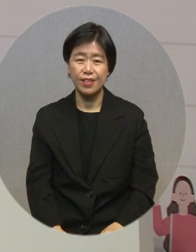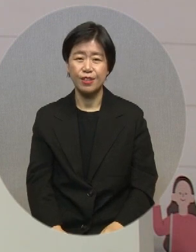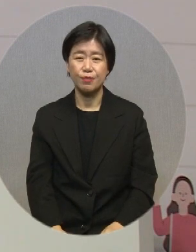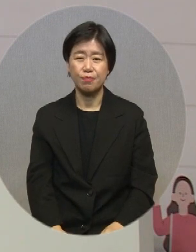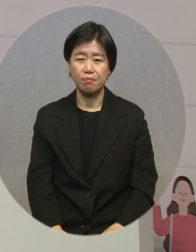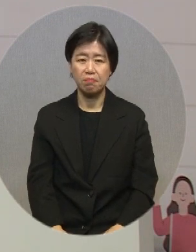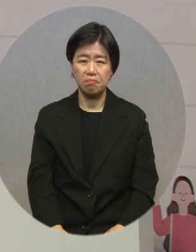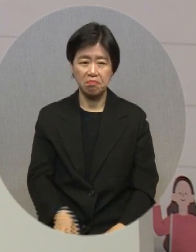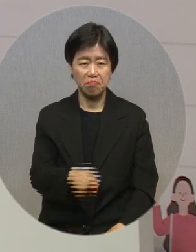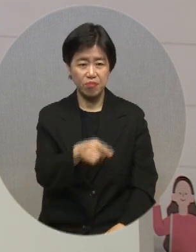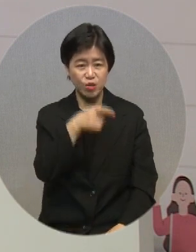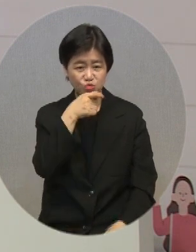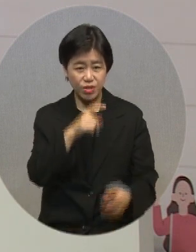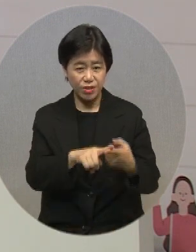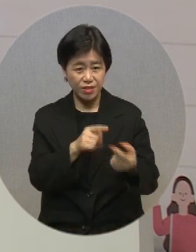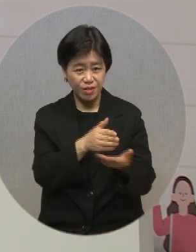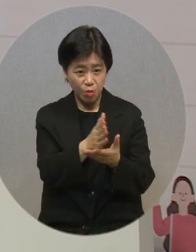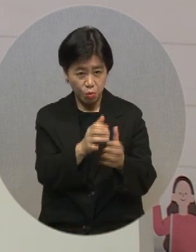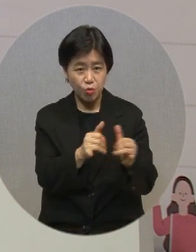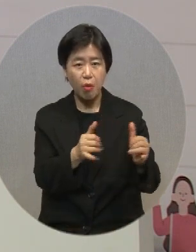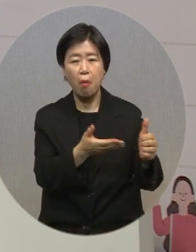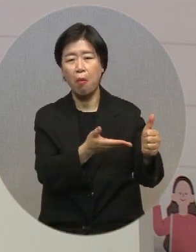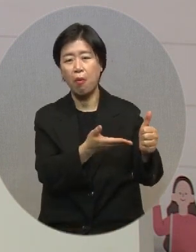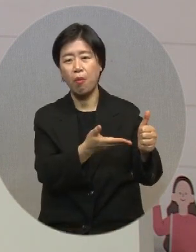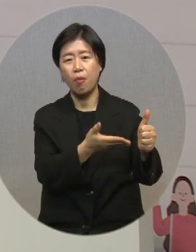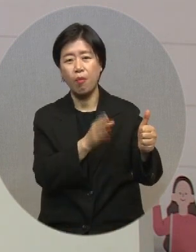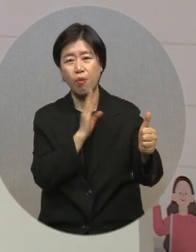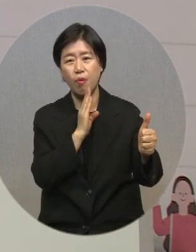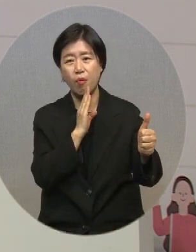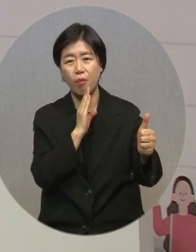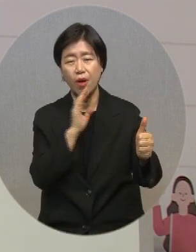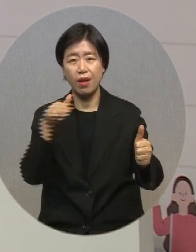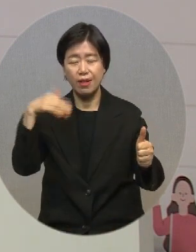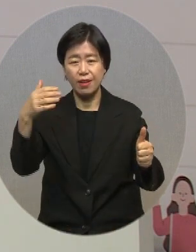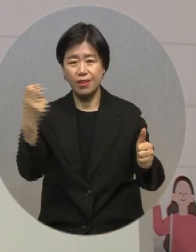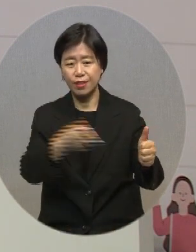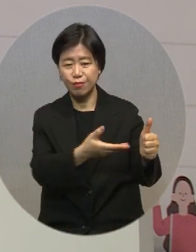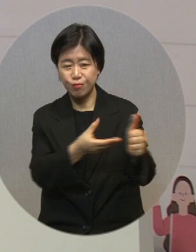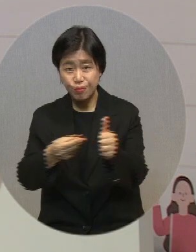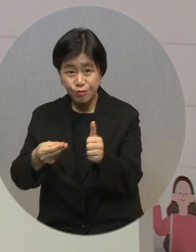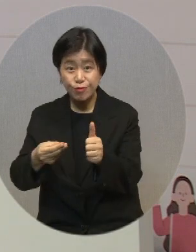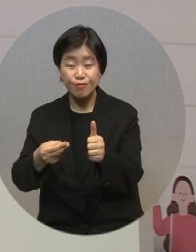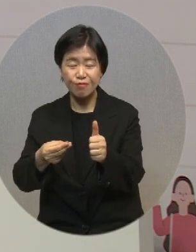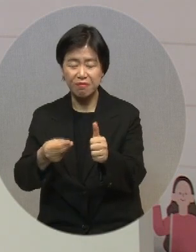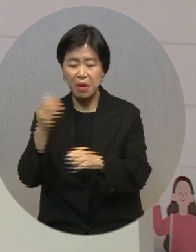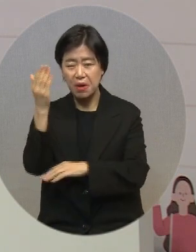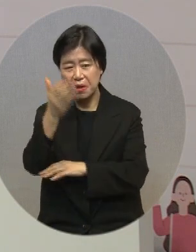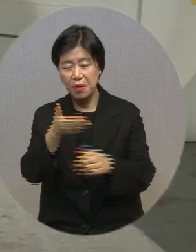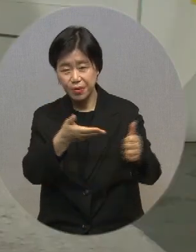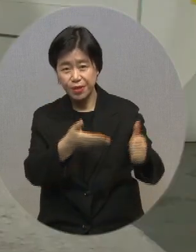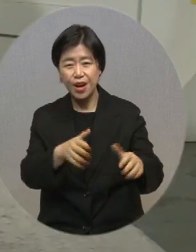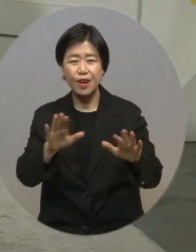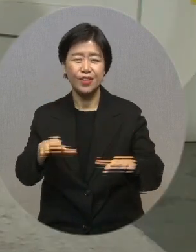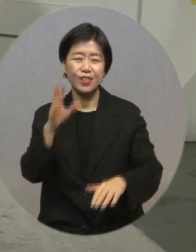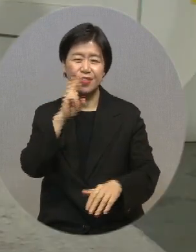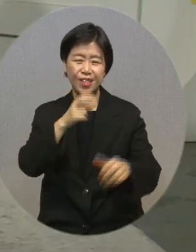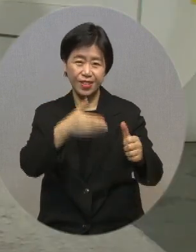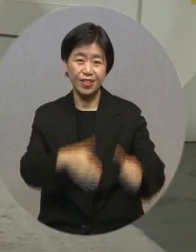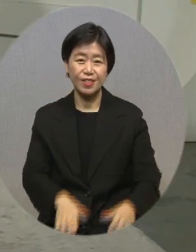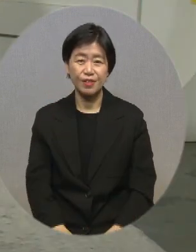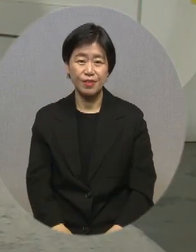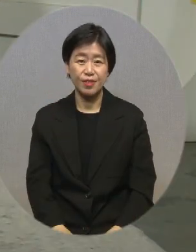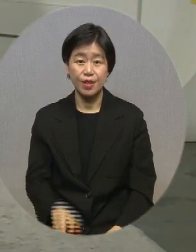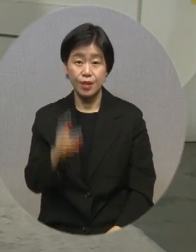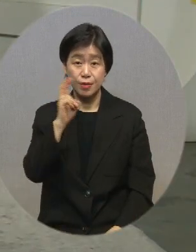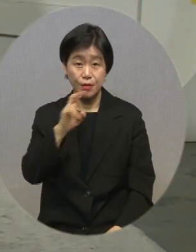선생님을 모시고 저희들이 특별히 따로 강좌 시간을 한번 마련해서 여름방학, 네. 겨울방학 때 한번 강의를 듣도록 하고 네. 오늘은 여기서 마치고 자, 노래 듣겠습니다. 네. 노래 듣겠습니다. 네. 어떤